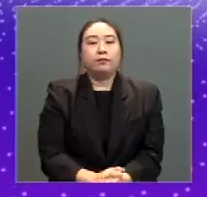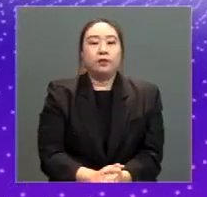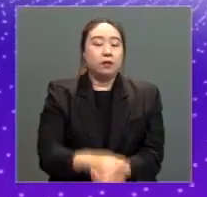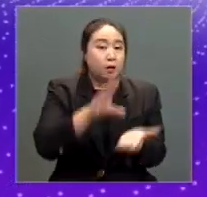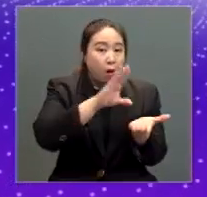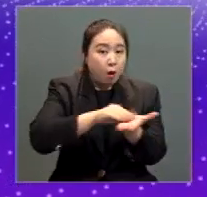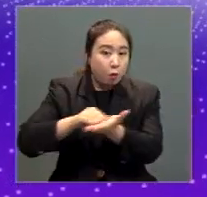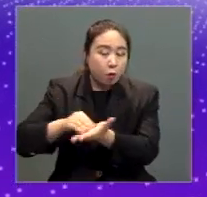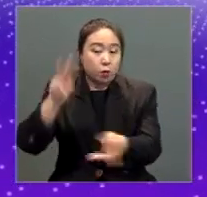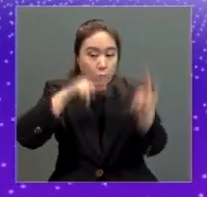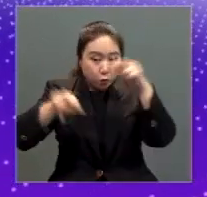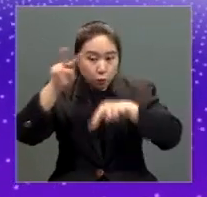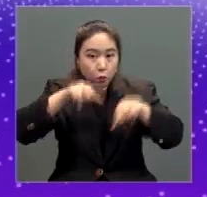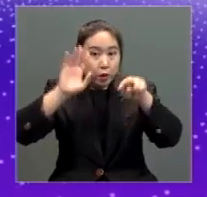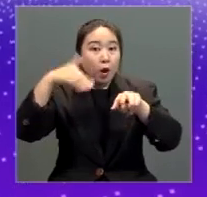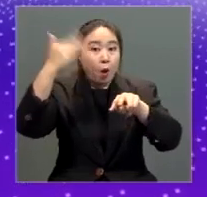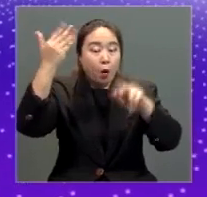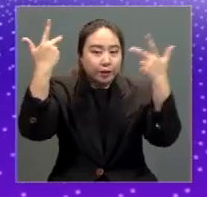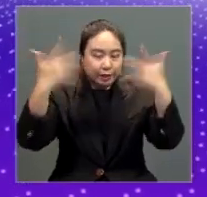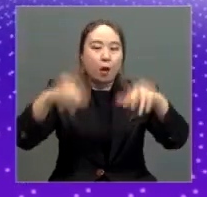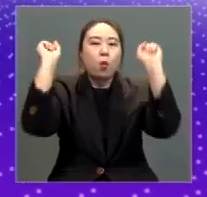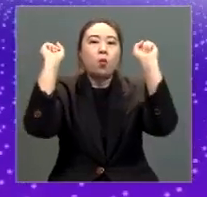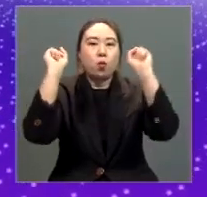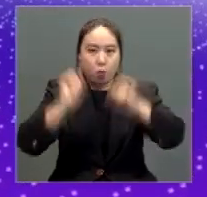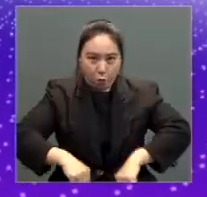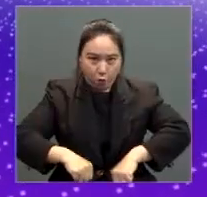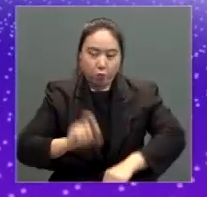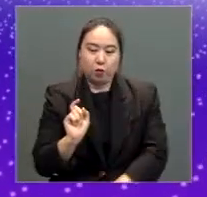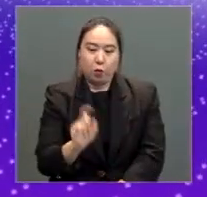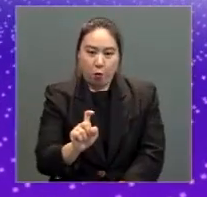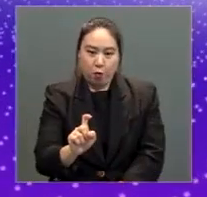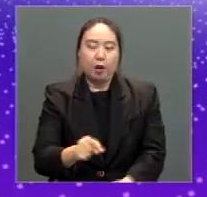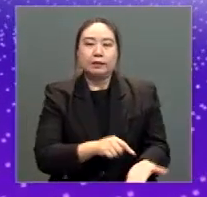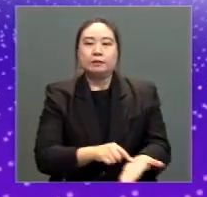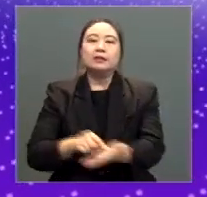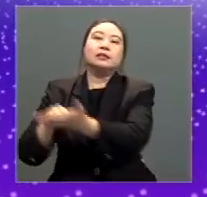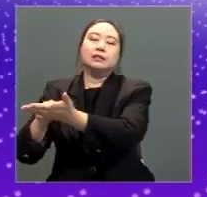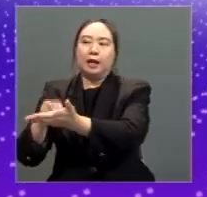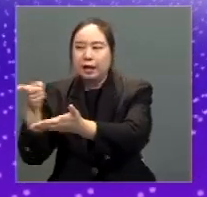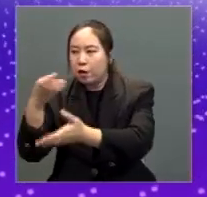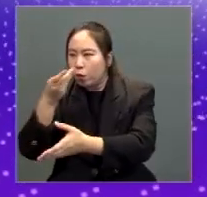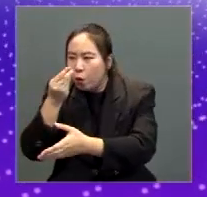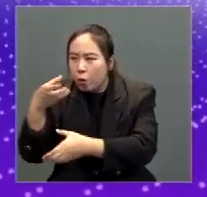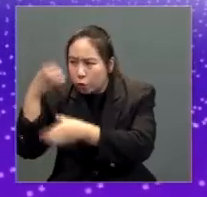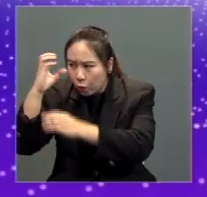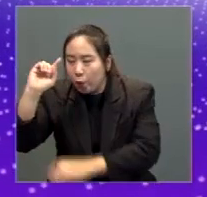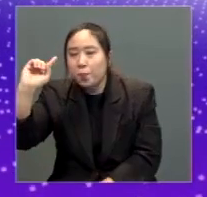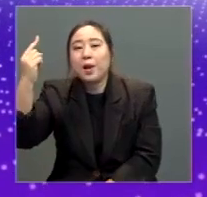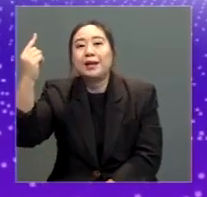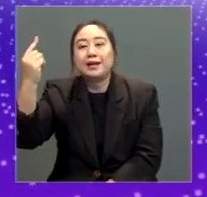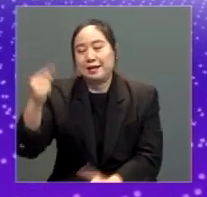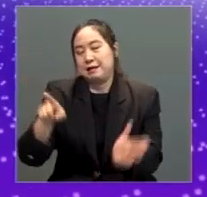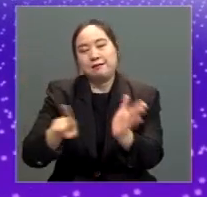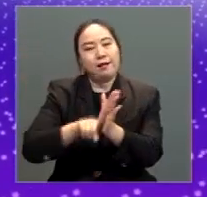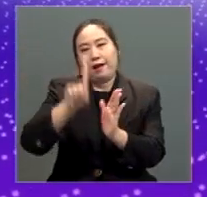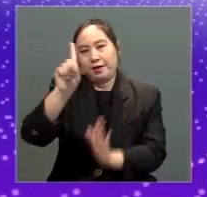บข้อมูลก่อนจากนั้นก็กดตกลงค่ะก็ถือว่าเป็นการยื่นขอทบทวนสิทธิ์ซึ่งจะเป็นการยื่นได้เพียง